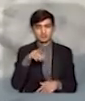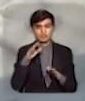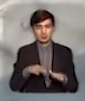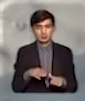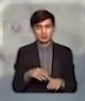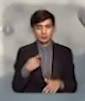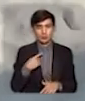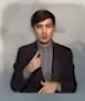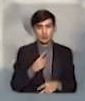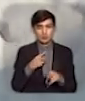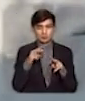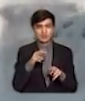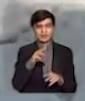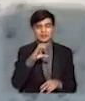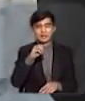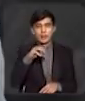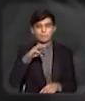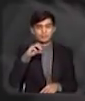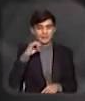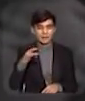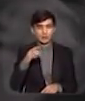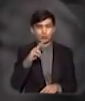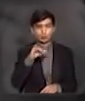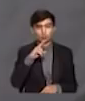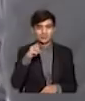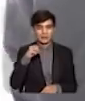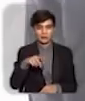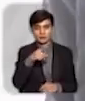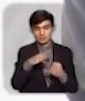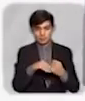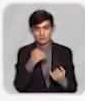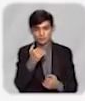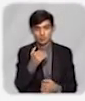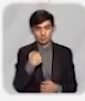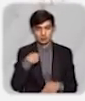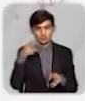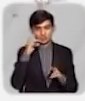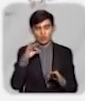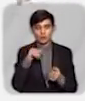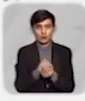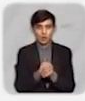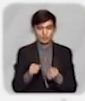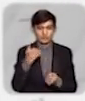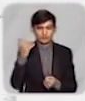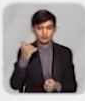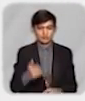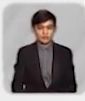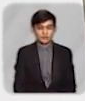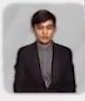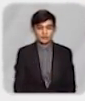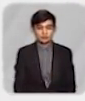Семсер күзет. Семсер күзет. Значит, ол бұл жер сіздерге тиесілі ес? Я не знаю, на документы поднять.